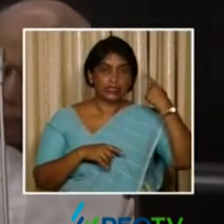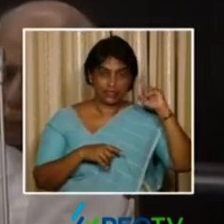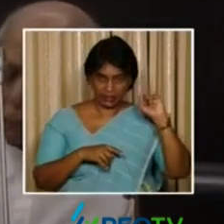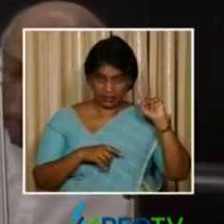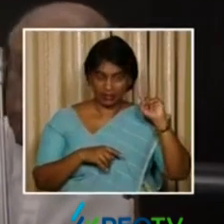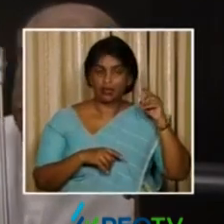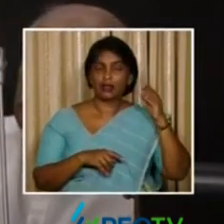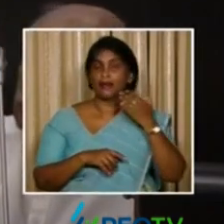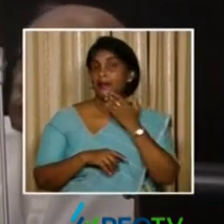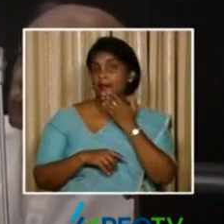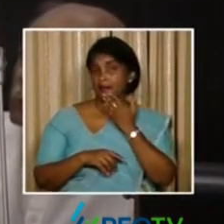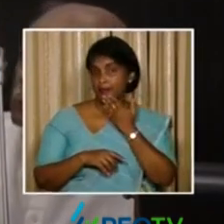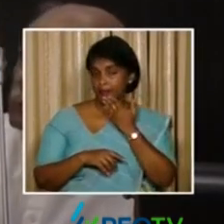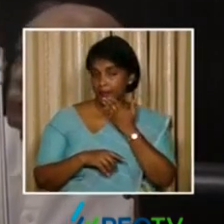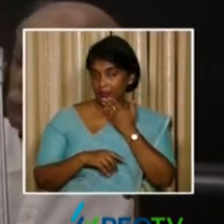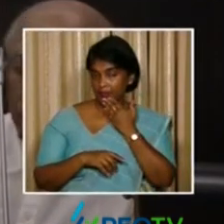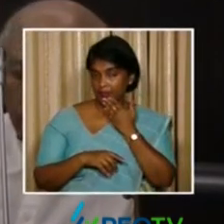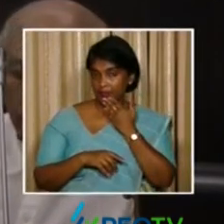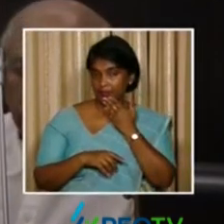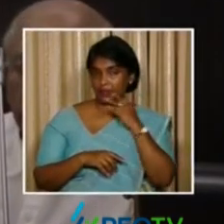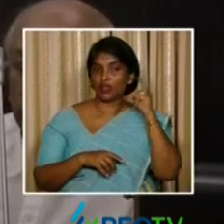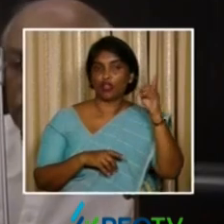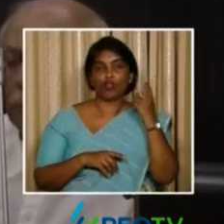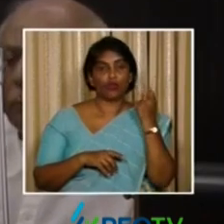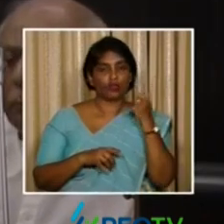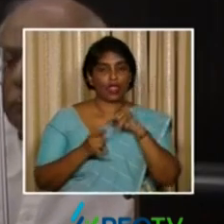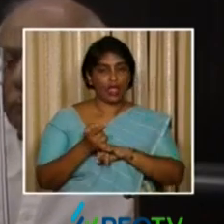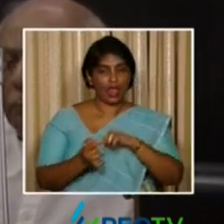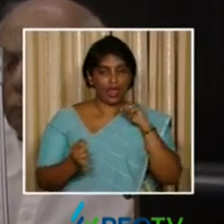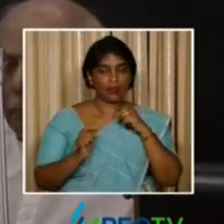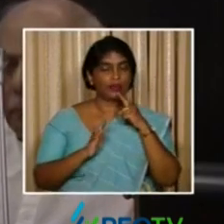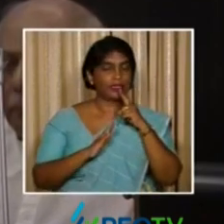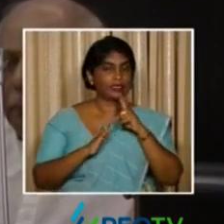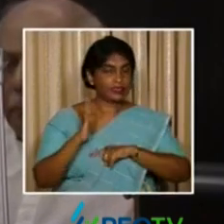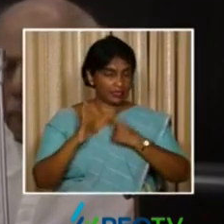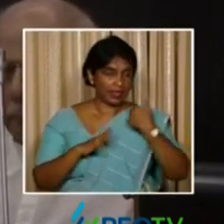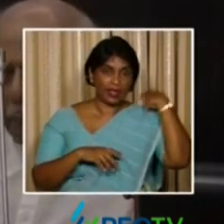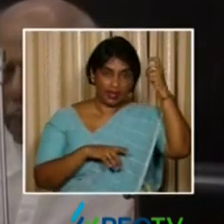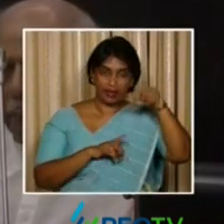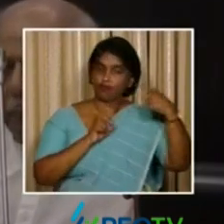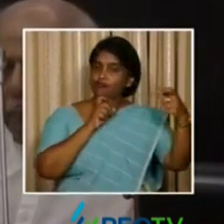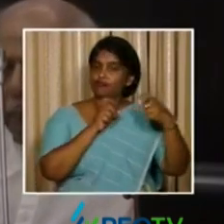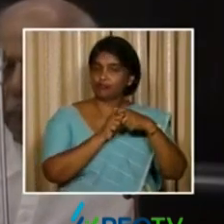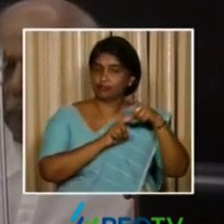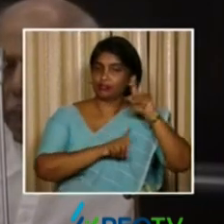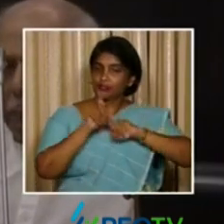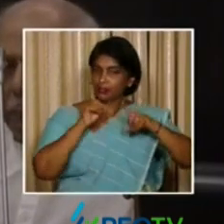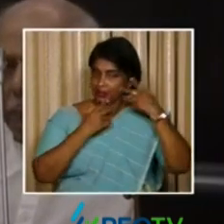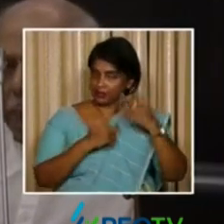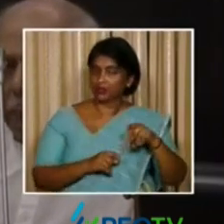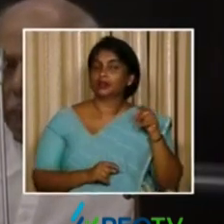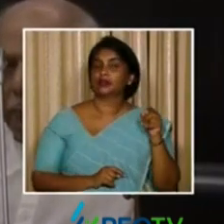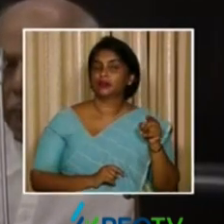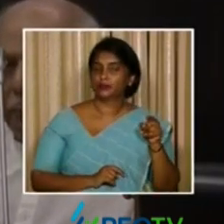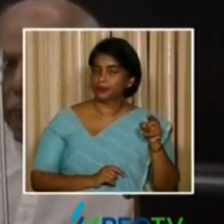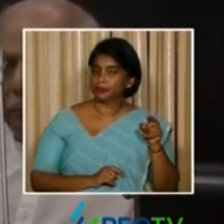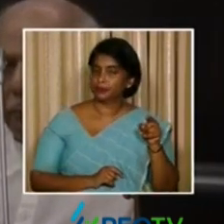2019 நடைமுறைப்படுத்தப்பட்ட வரி கொள்கைகள் மீள நடைமுறைப்படுத்தப்பட்டன. 2022 நாட்டில்